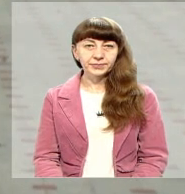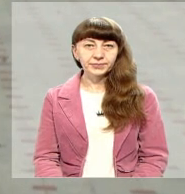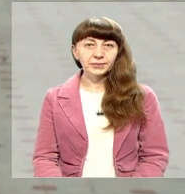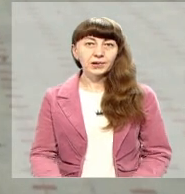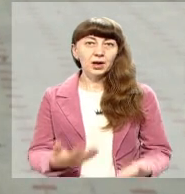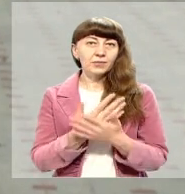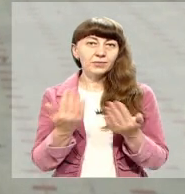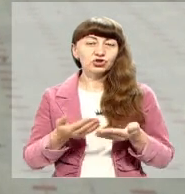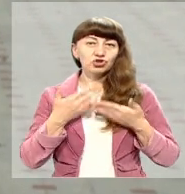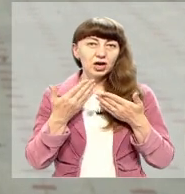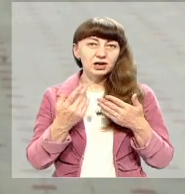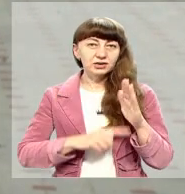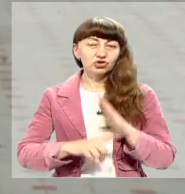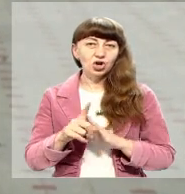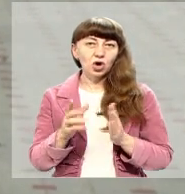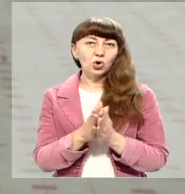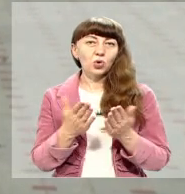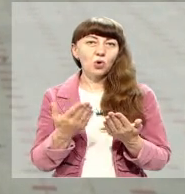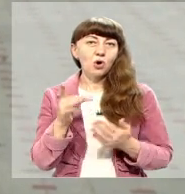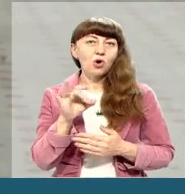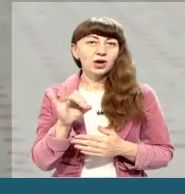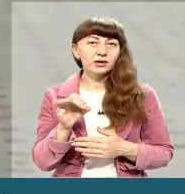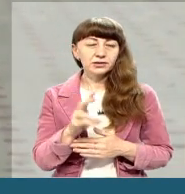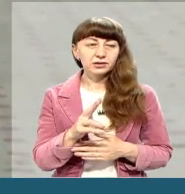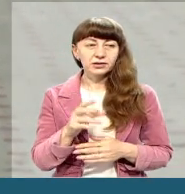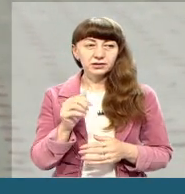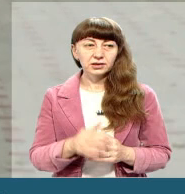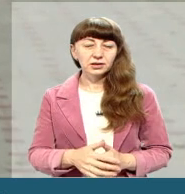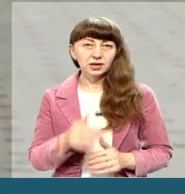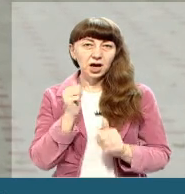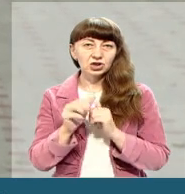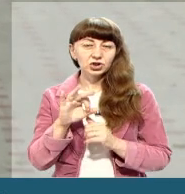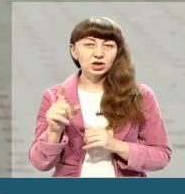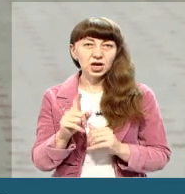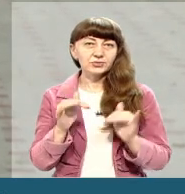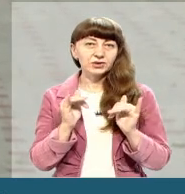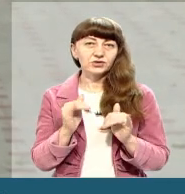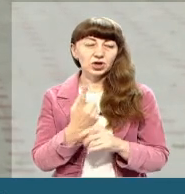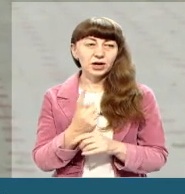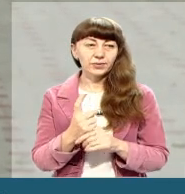басымызды иіп кетеміз. Енді Ыбырай Алтынсарин әлі күнге дейін өз